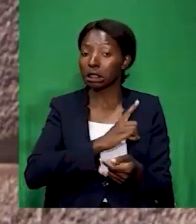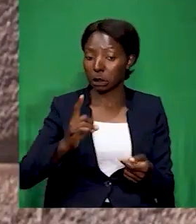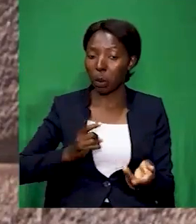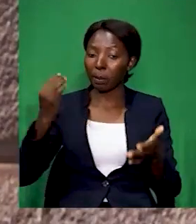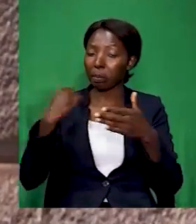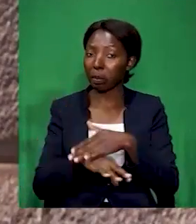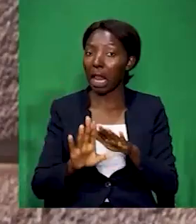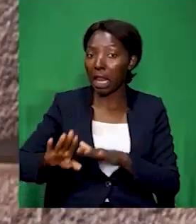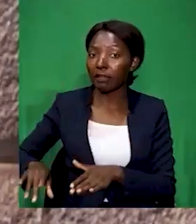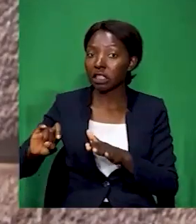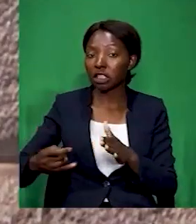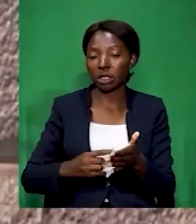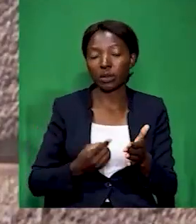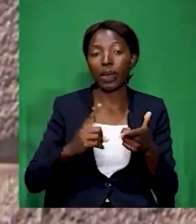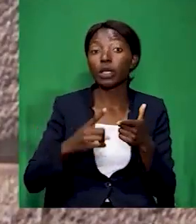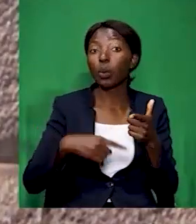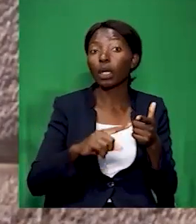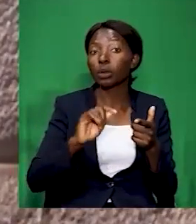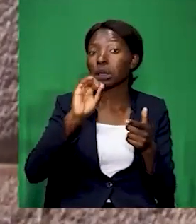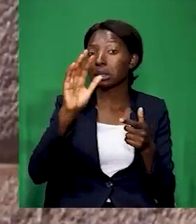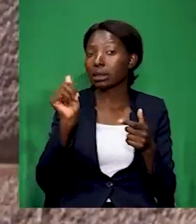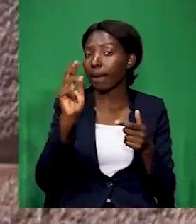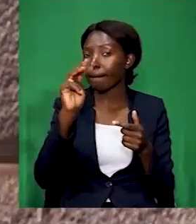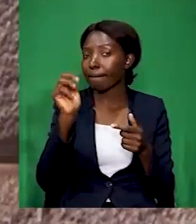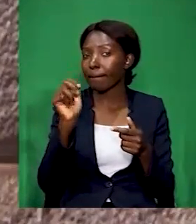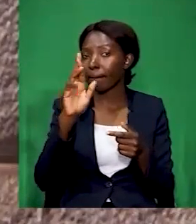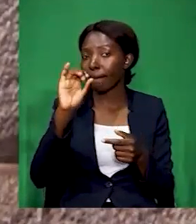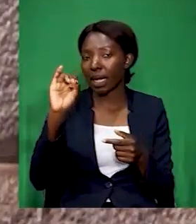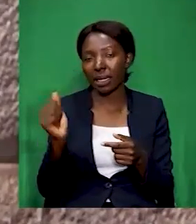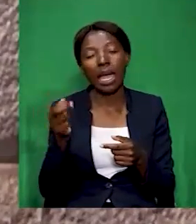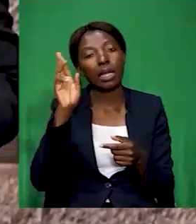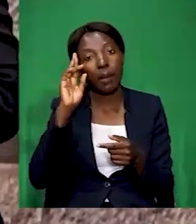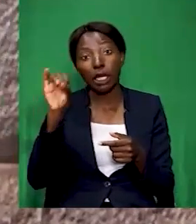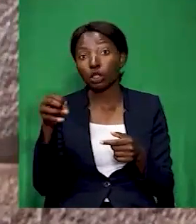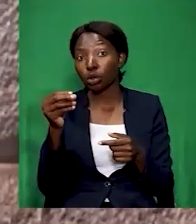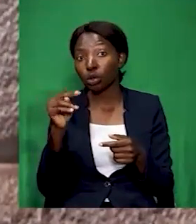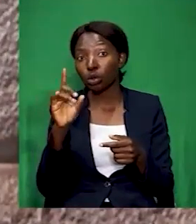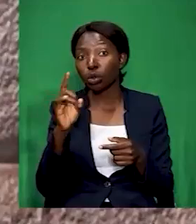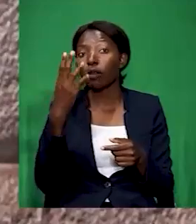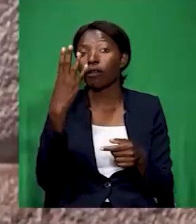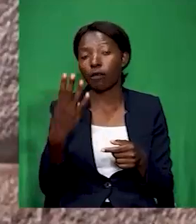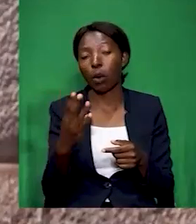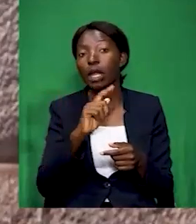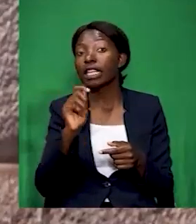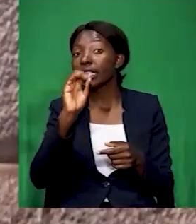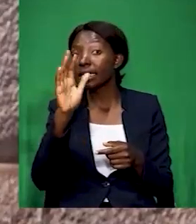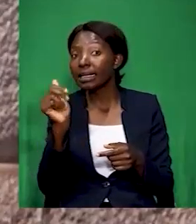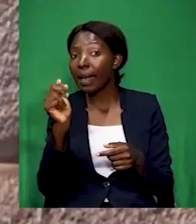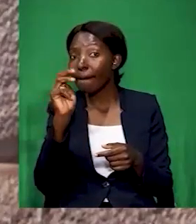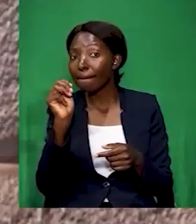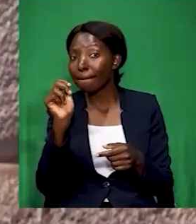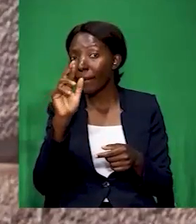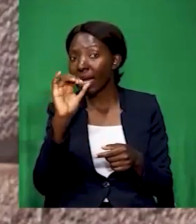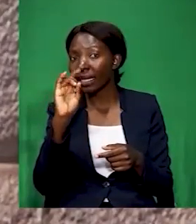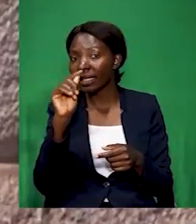upa Jerusalema vachenda pa Samaria but ganingo pfura one hapo rangarira John chapter 4 ma Samaria nema